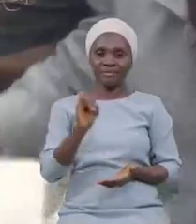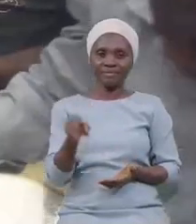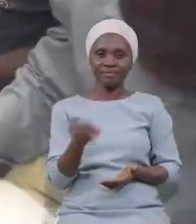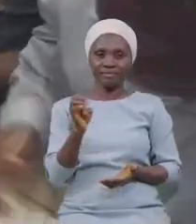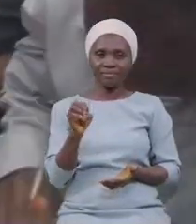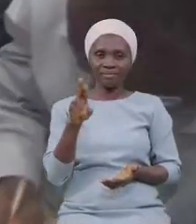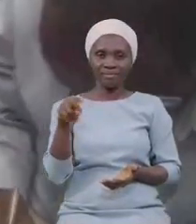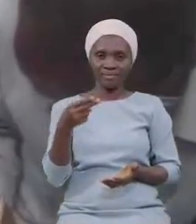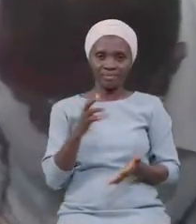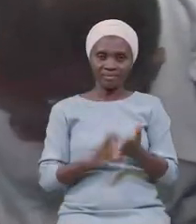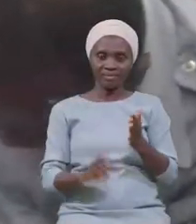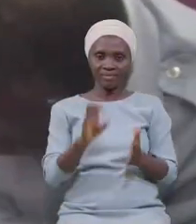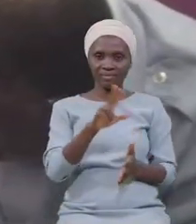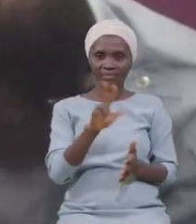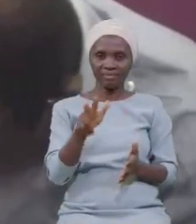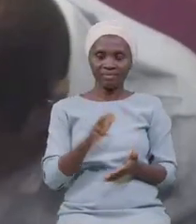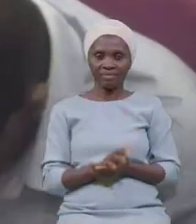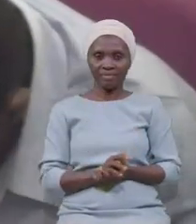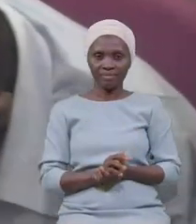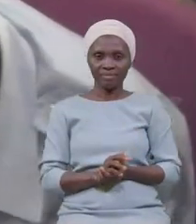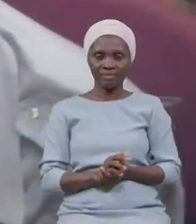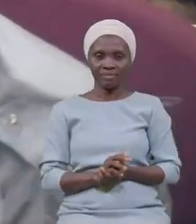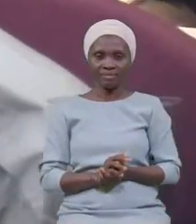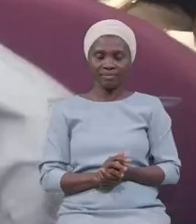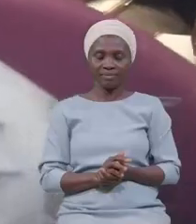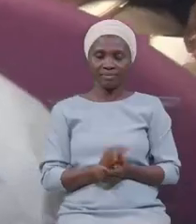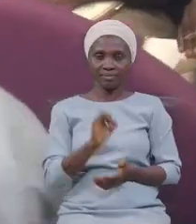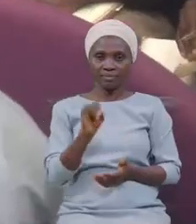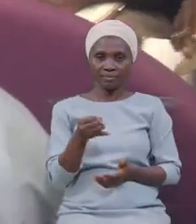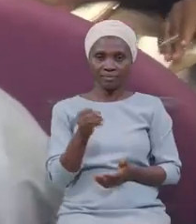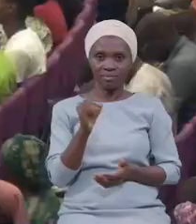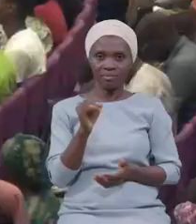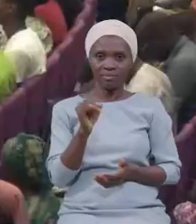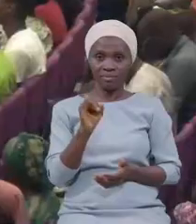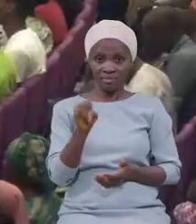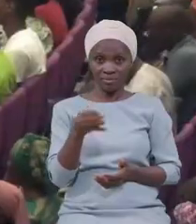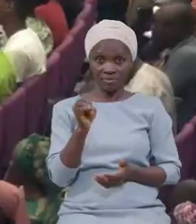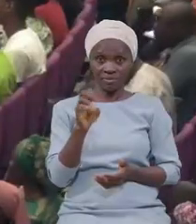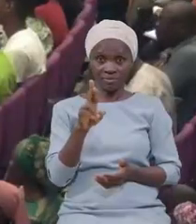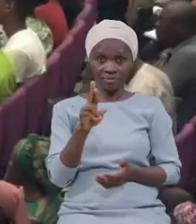verset 33, Jérémie 33, Jérémie 33, verset 3.